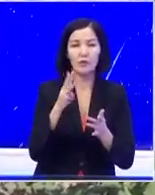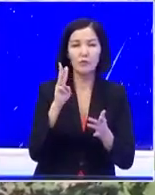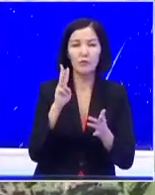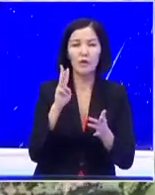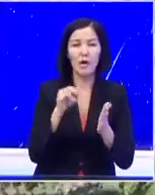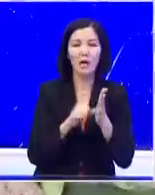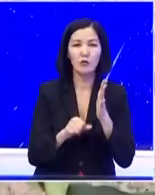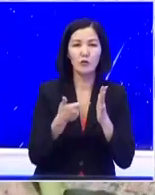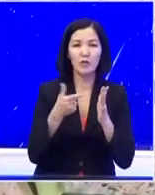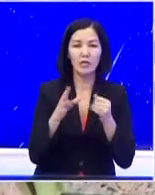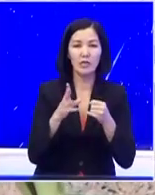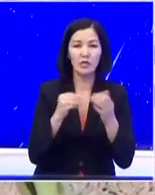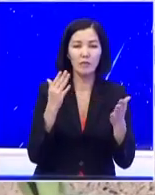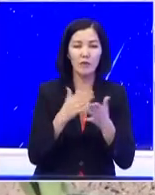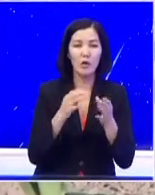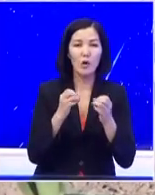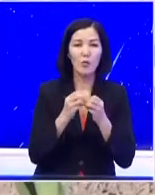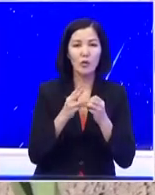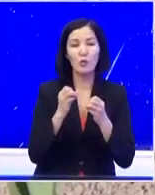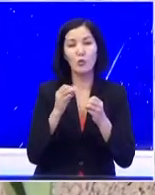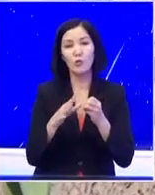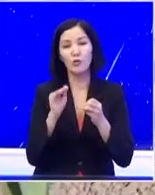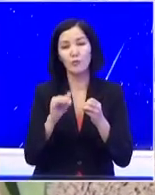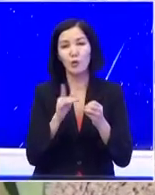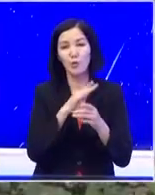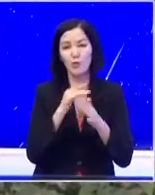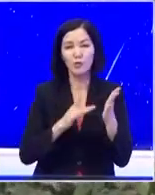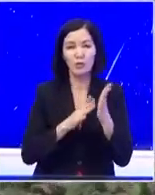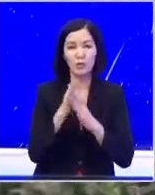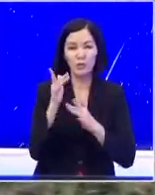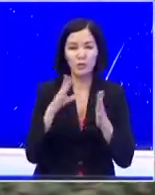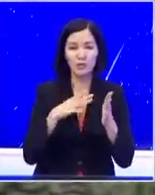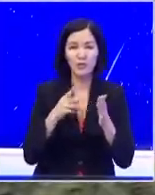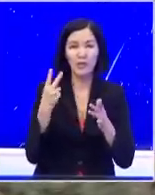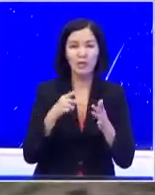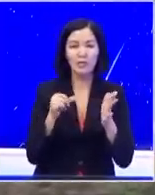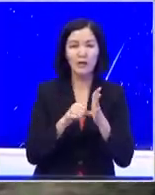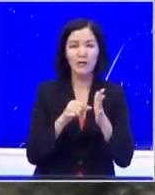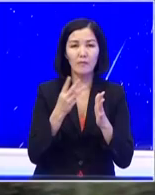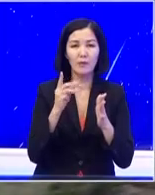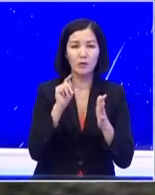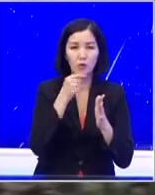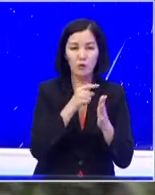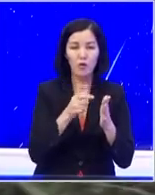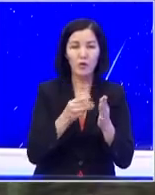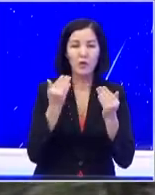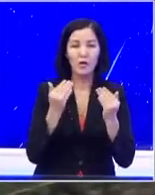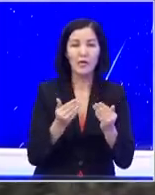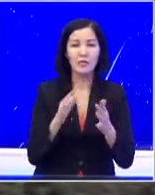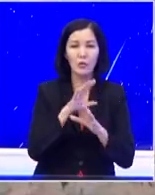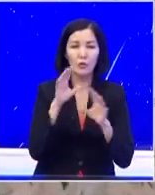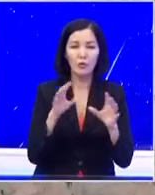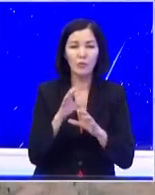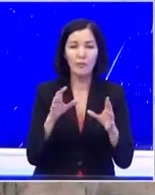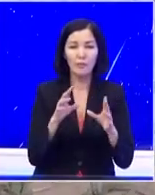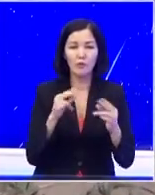гектар суармалы жер бар. 12-13 мыңға жуығына көп жылдық шөп өседі. 26200-і жүгер алқабы. Бүгінде дала аруын күтіп баптау